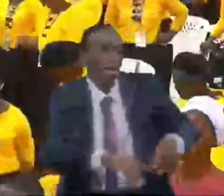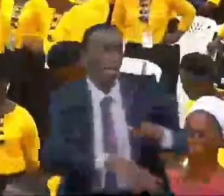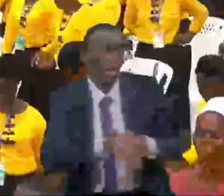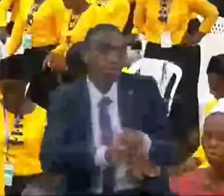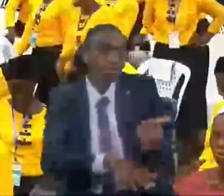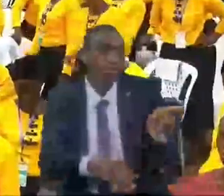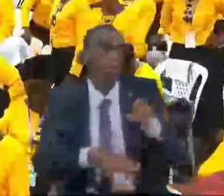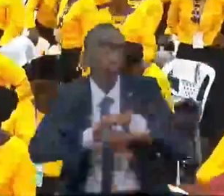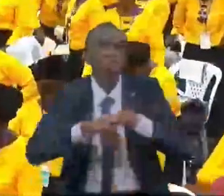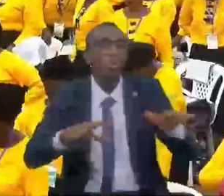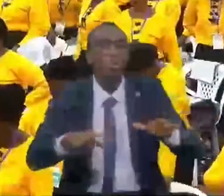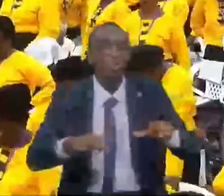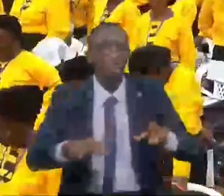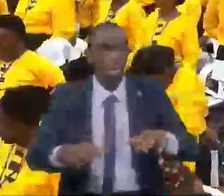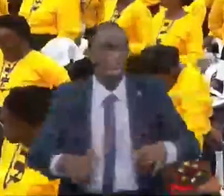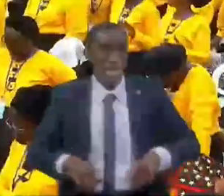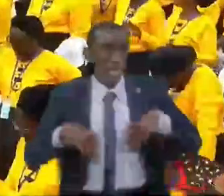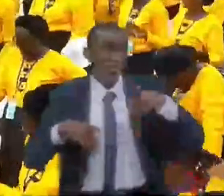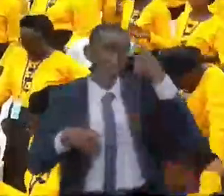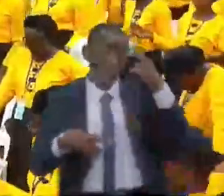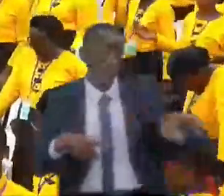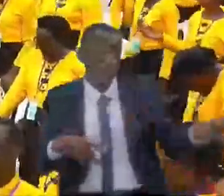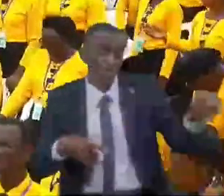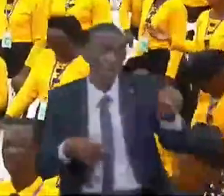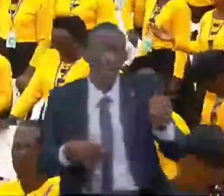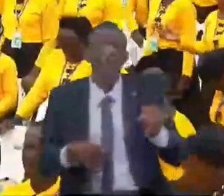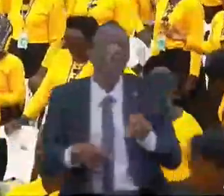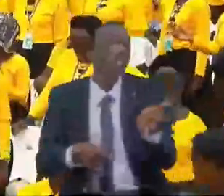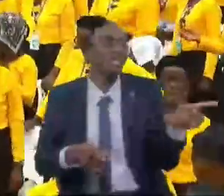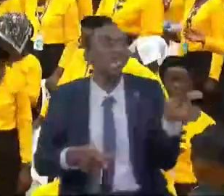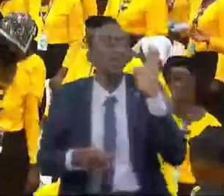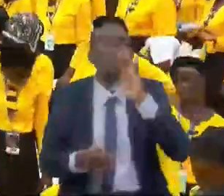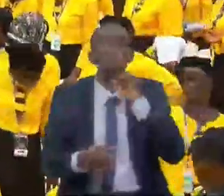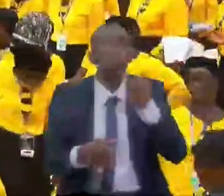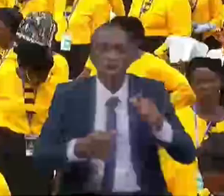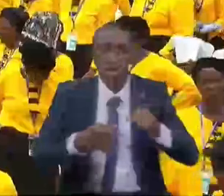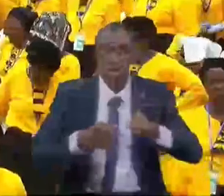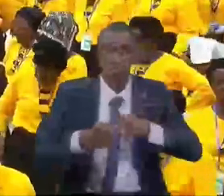Ne t'appuie pas sur eux. Ils ne vont pas te défendre dans l'éternité.